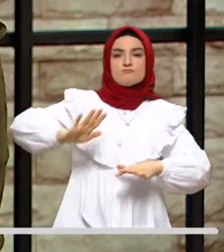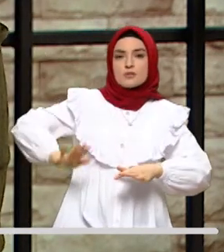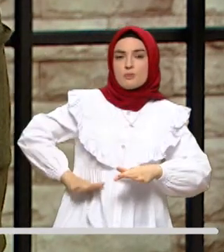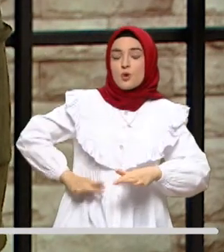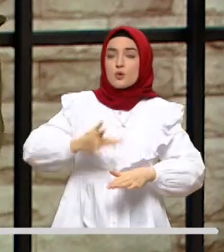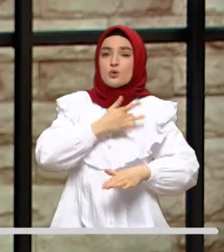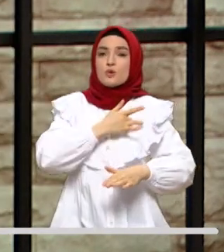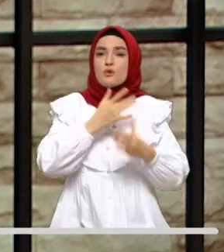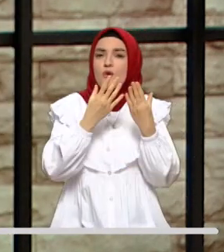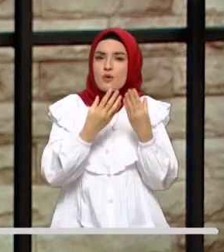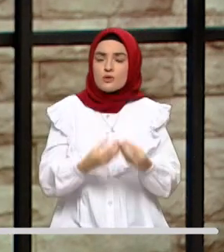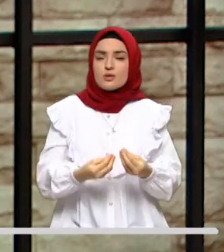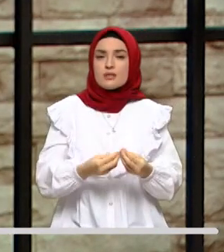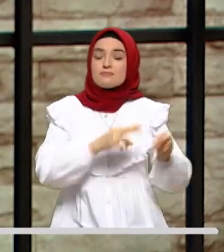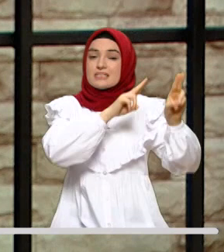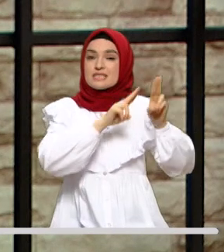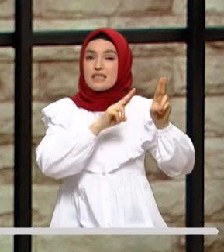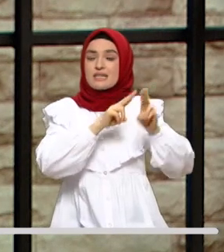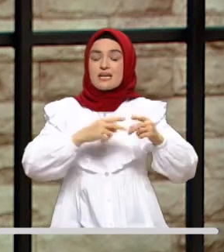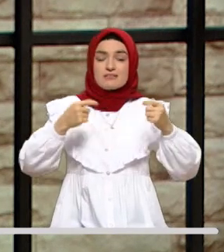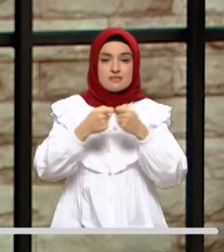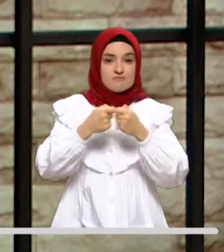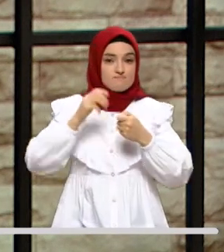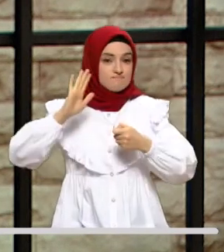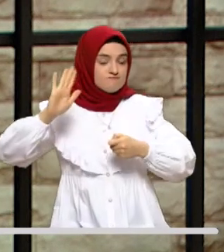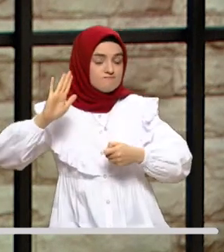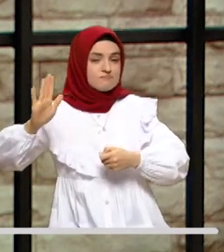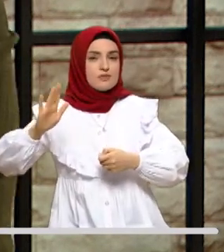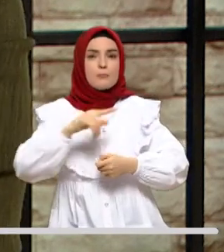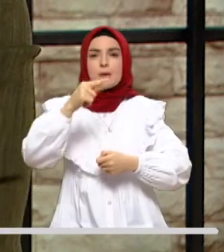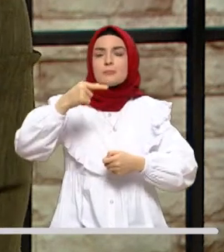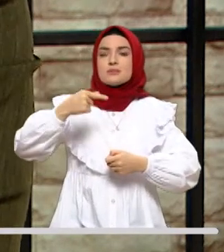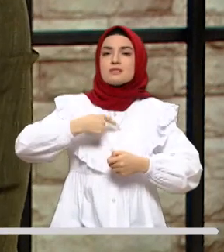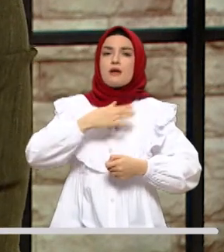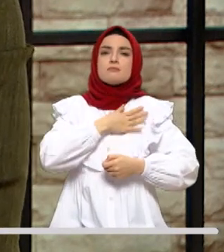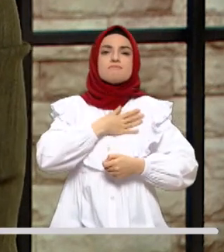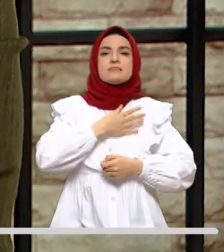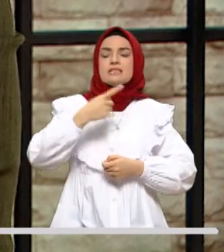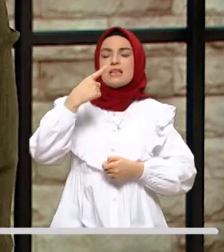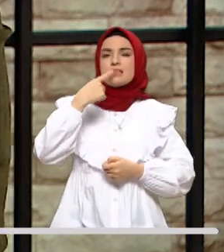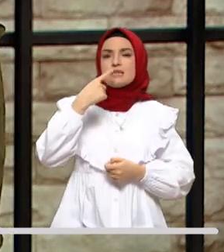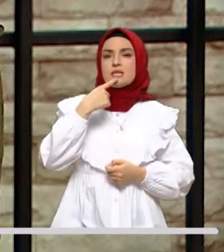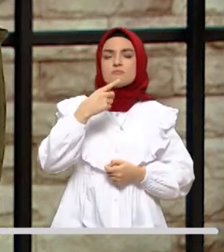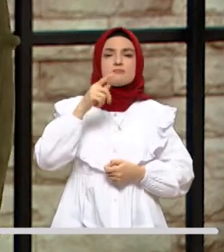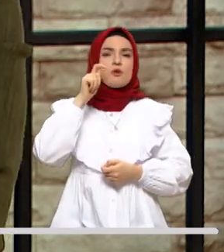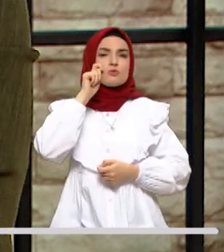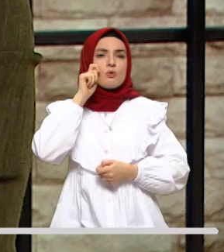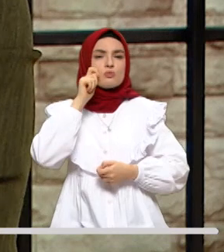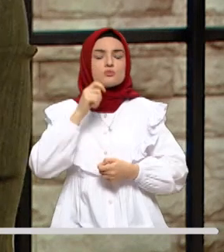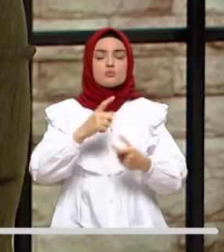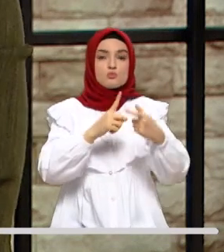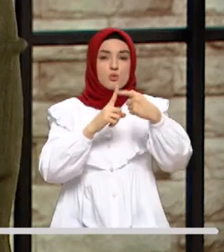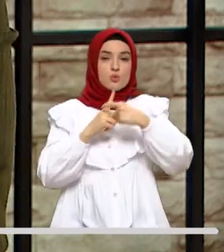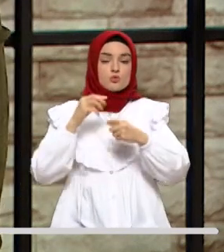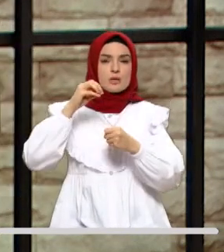gönüllü olarak Çanakkale'de savaşa gittiler. Bizler dinimizi, dilimizi, namusumuzu muhafaza